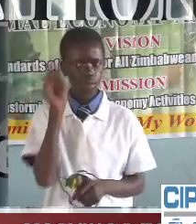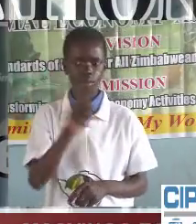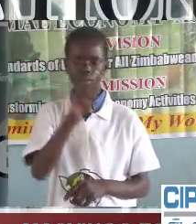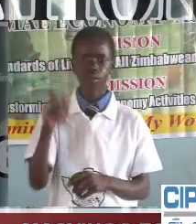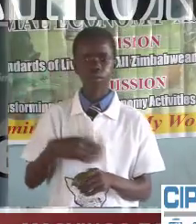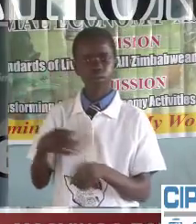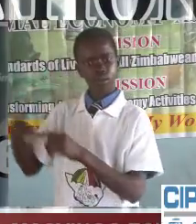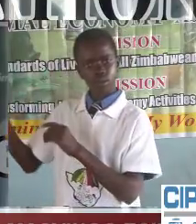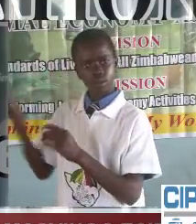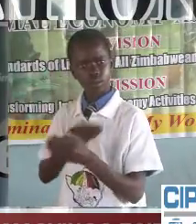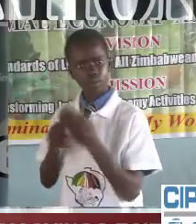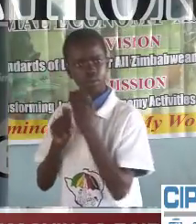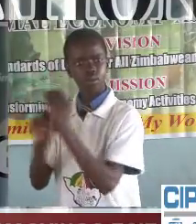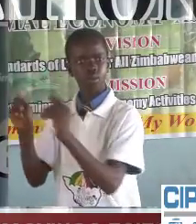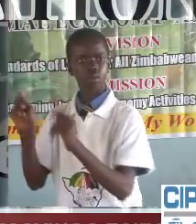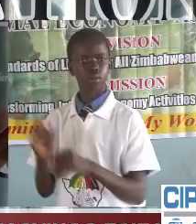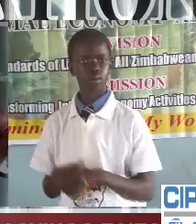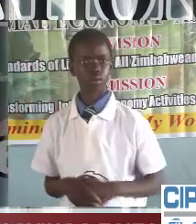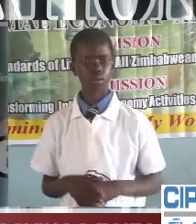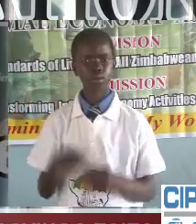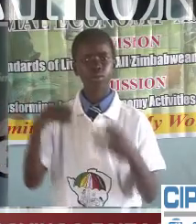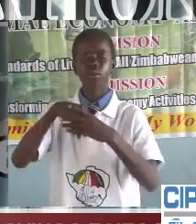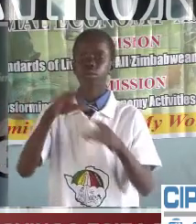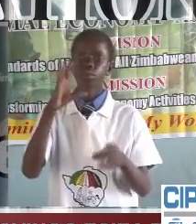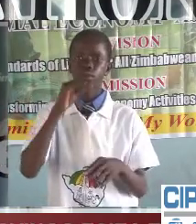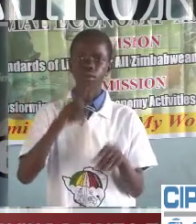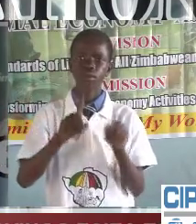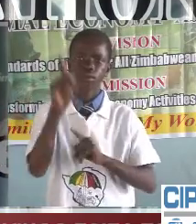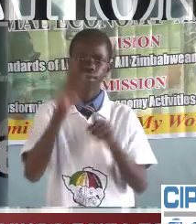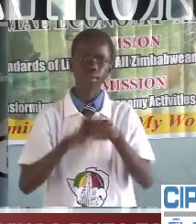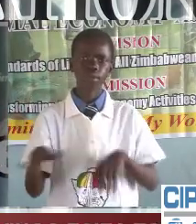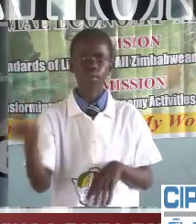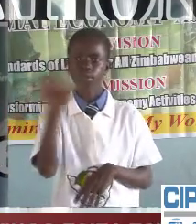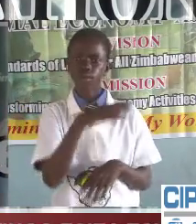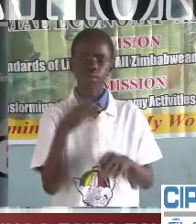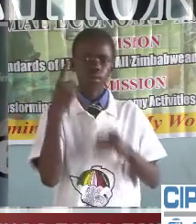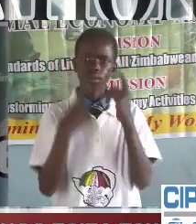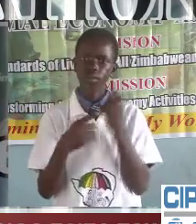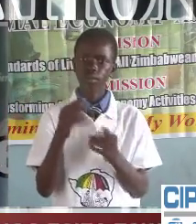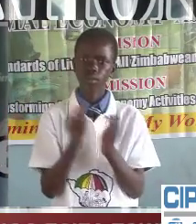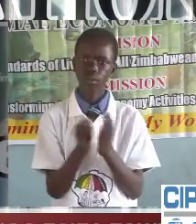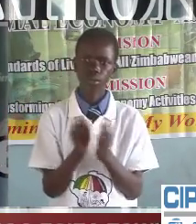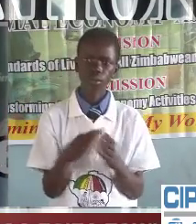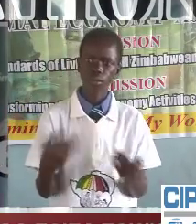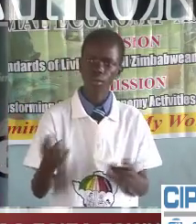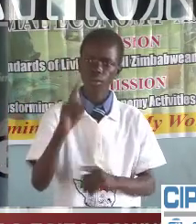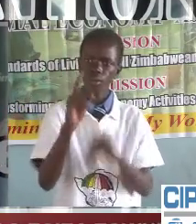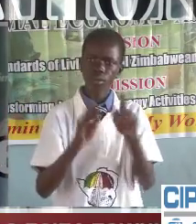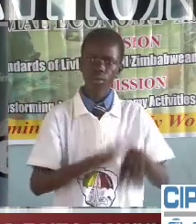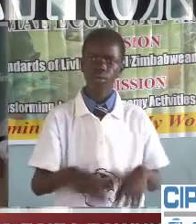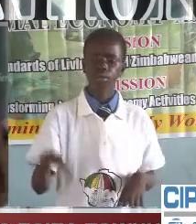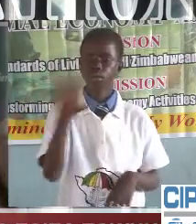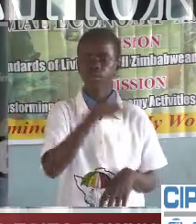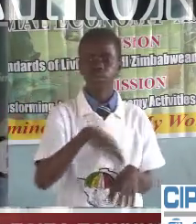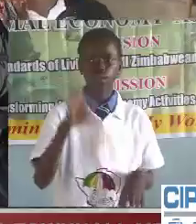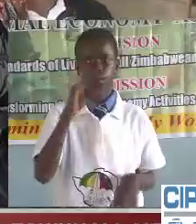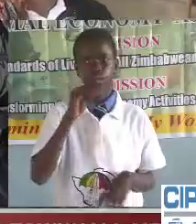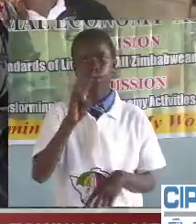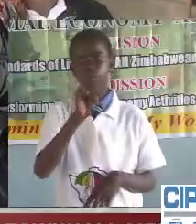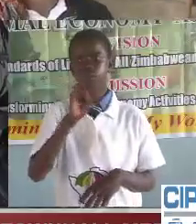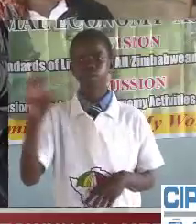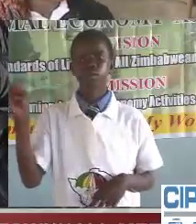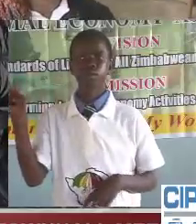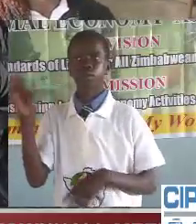wedu zvese zvichemo ndofunga zvichemo zvese zvatingachemerana munomu hatigoni kuzvisovha tozvisovha tava